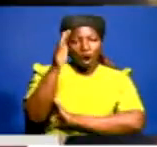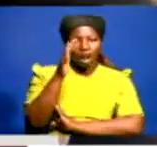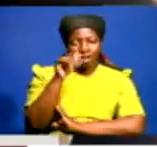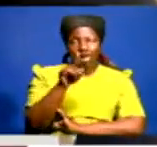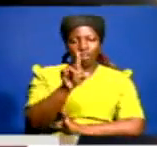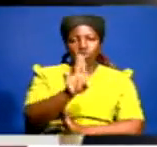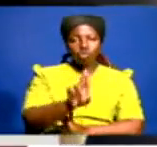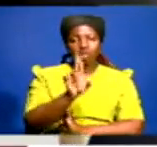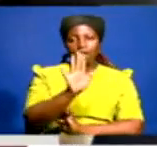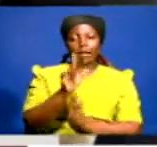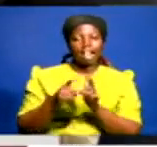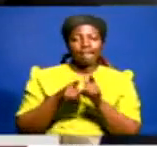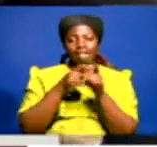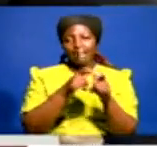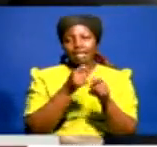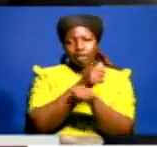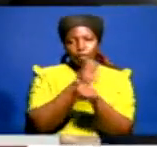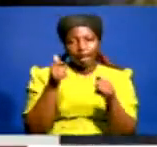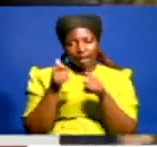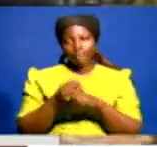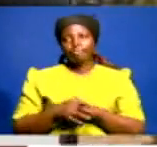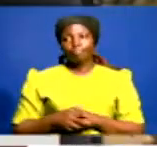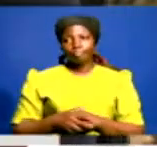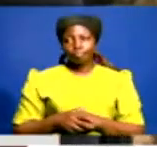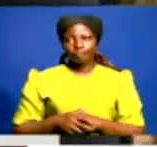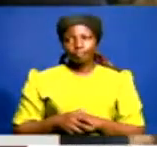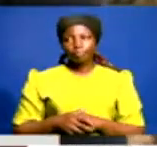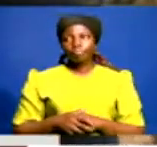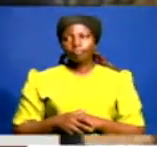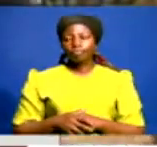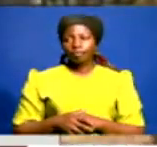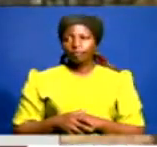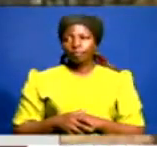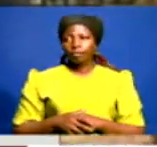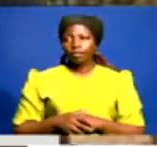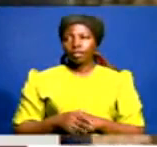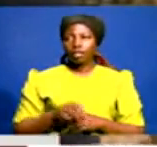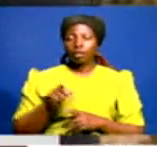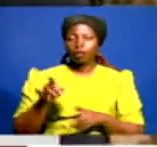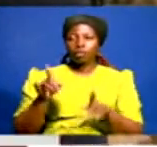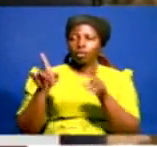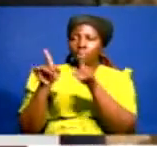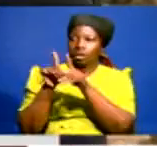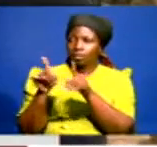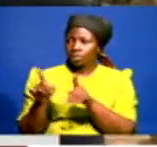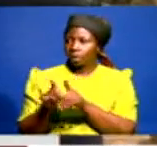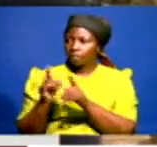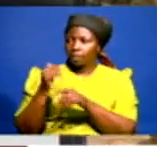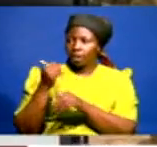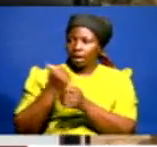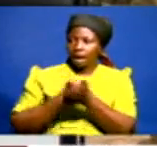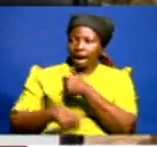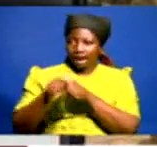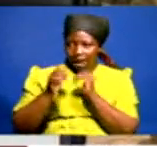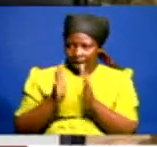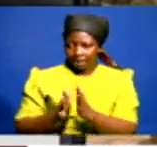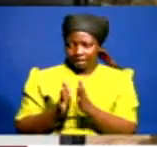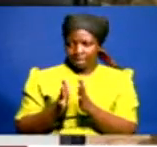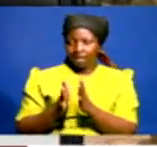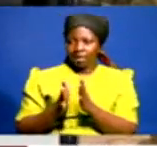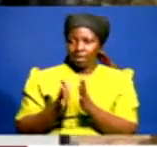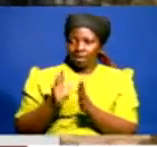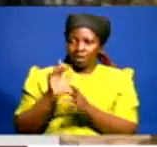lazima itakuwa poa, place poa sana. Yeah. So je, we kama msanii ambaye ndio upcoming msanii, ni kipi